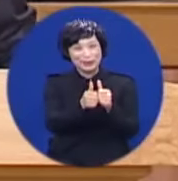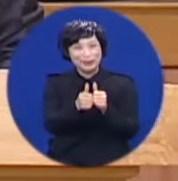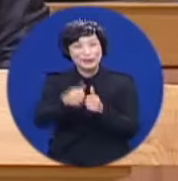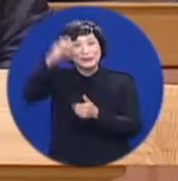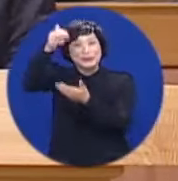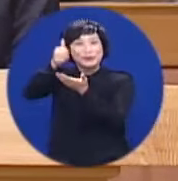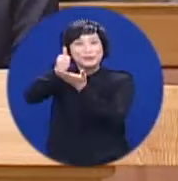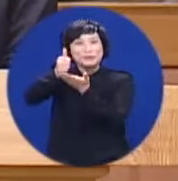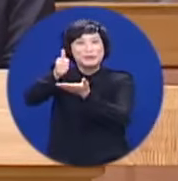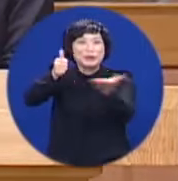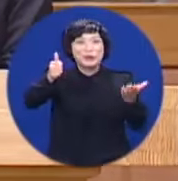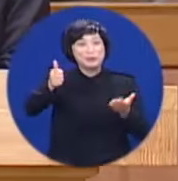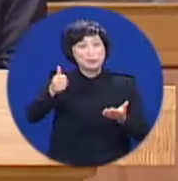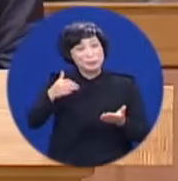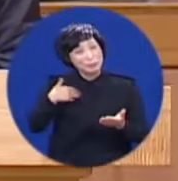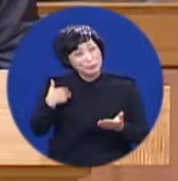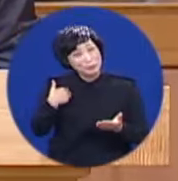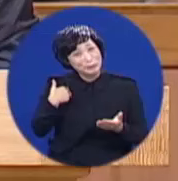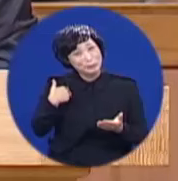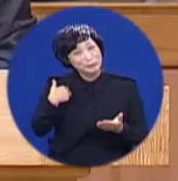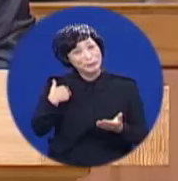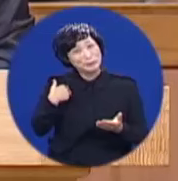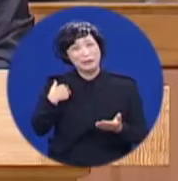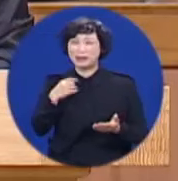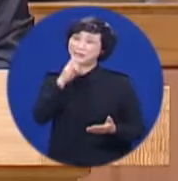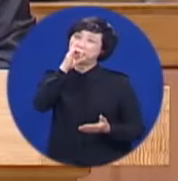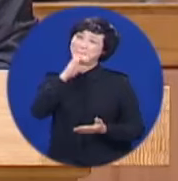그분을 모를 리가 없죠.